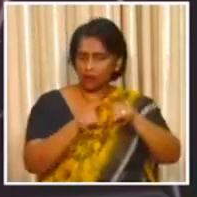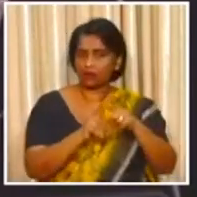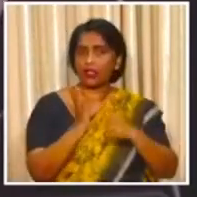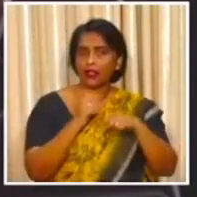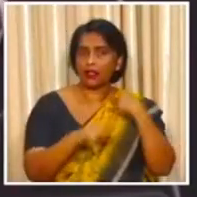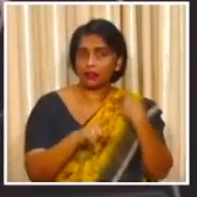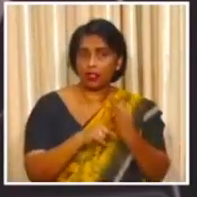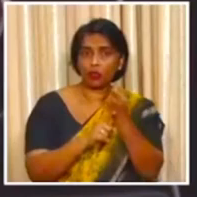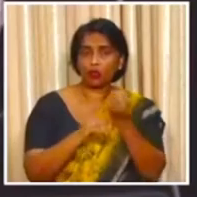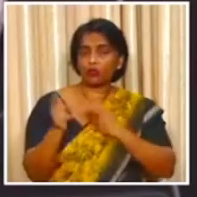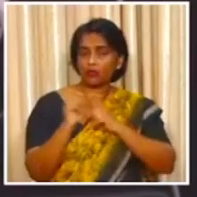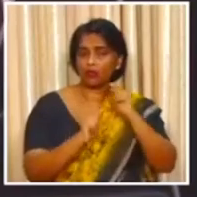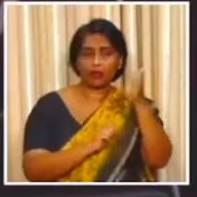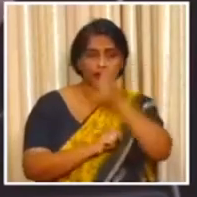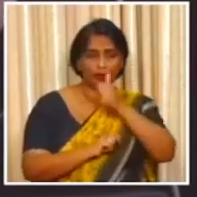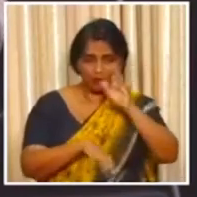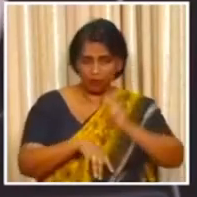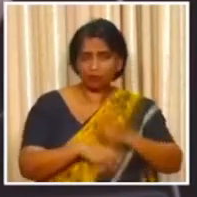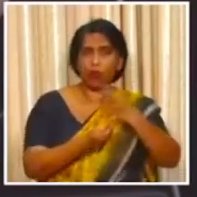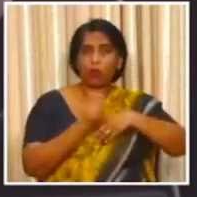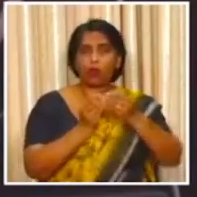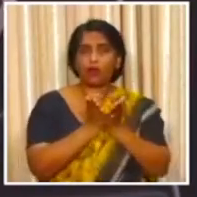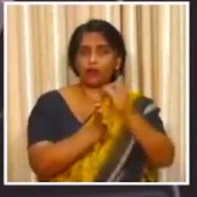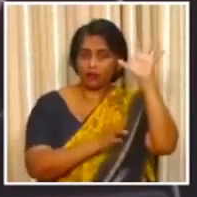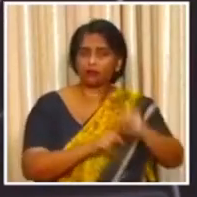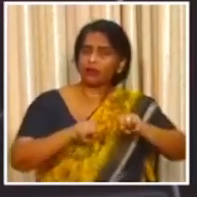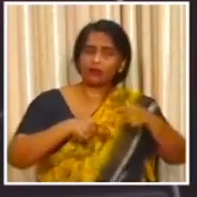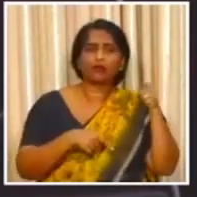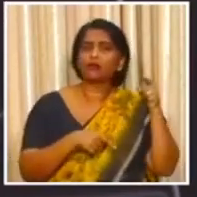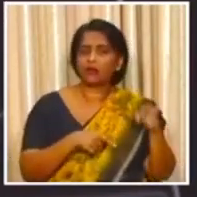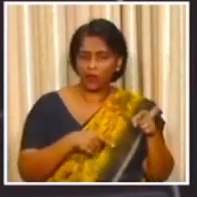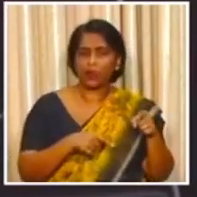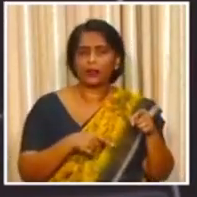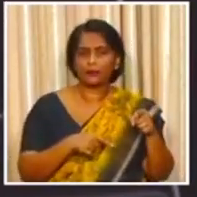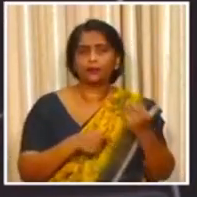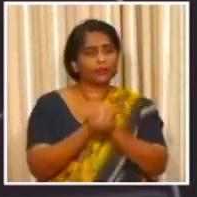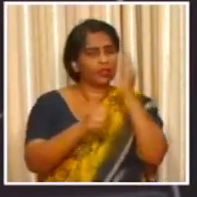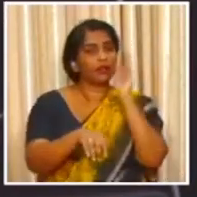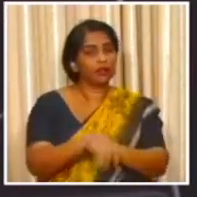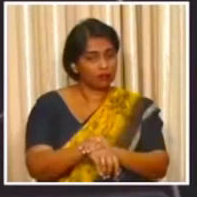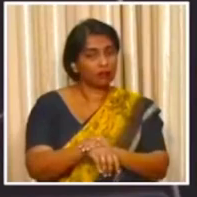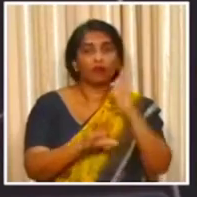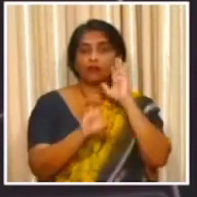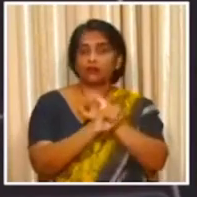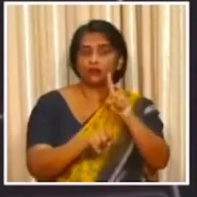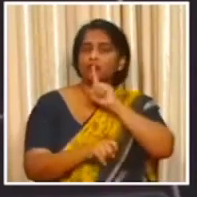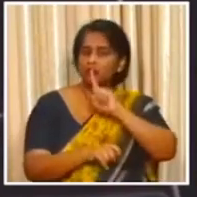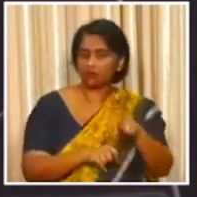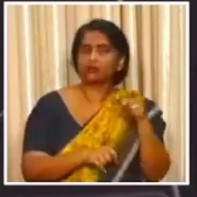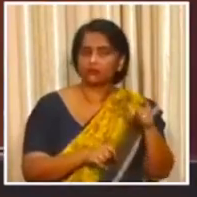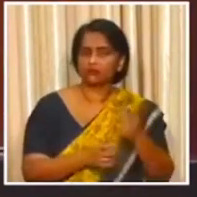ගෙවන ජනතාවගේ මුදල් වංචා වෙලා තියෙනවා නම් පොහොර නැව් ගෙනල්ලා හරි වෙන හරි ගෙනල්ලා ඒවා ඉති කරලා අතනකට ගන්නවා කියන ප්‍රකාශය කරන ඔබතුමා